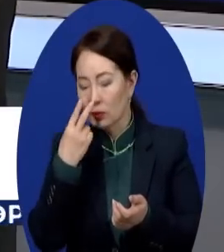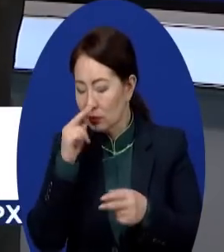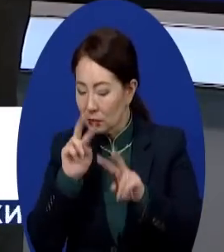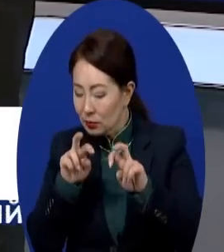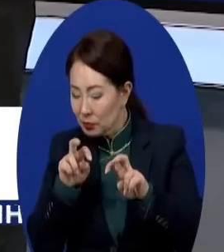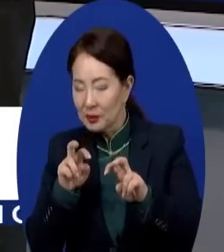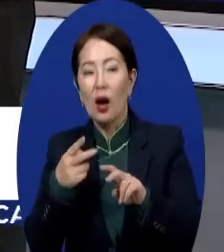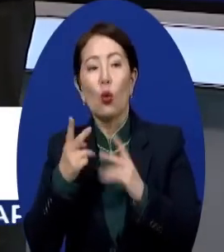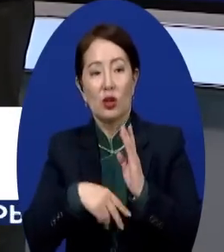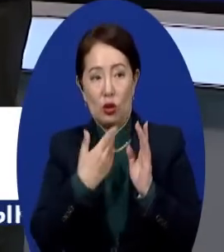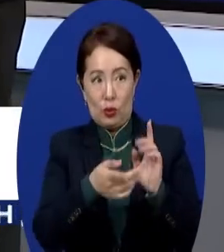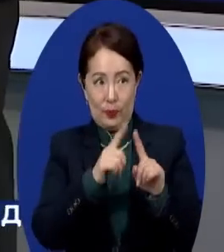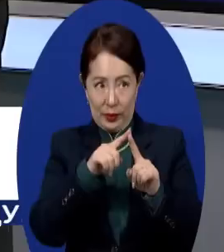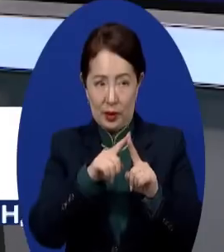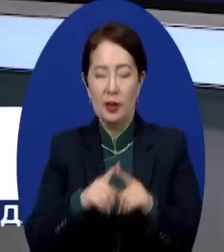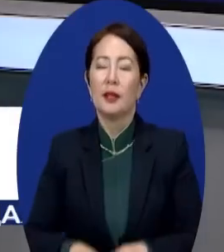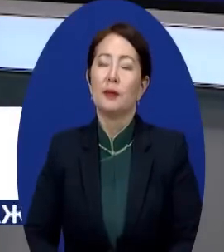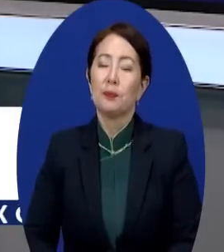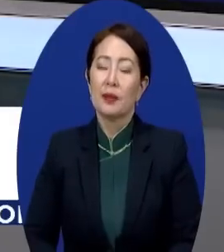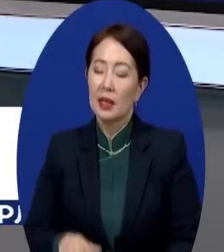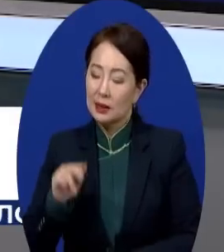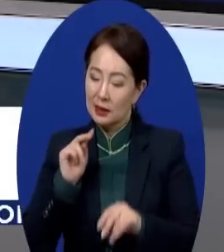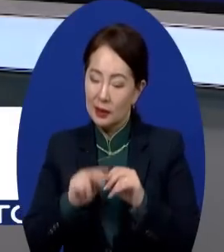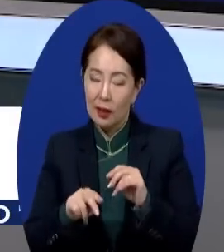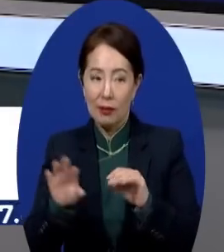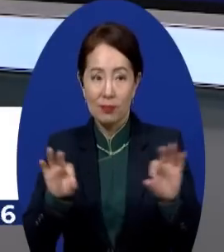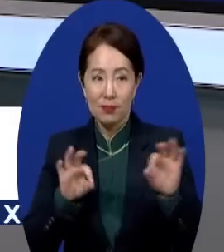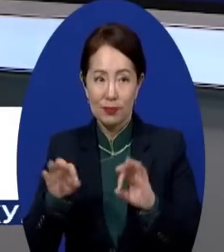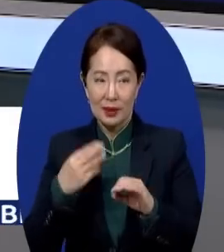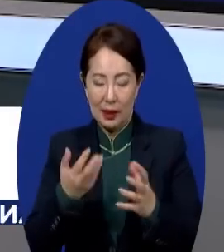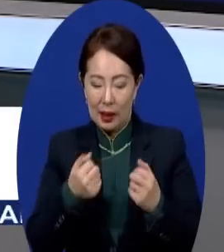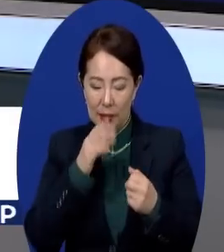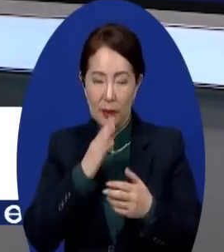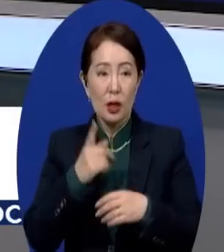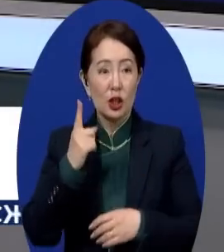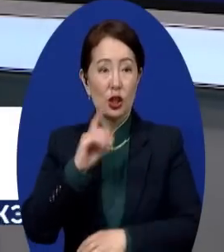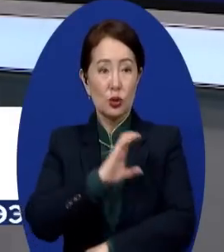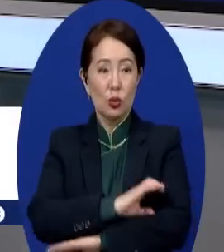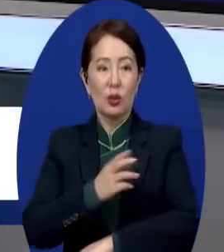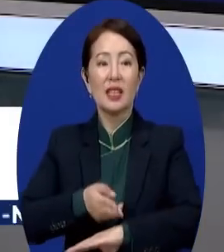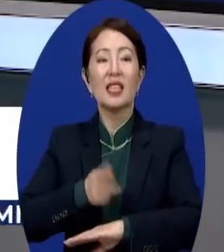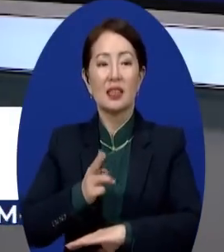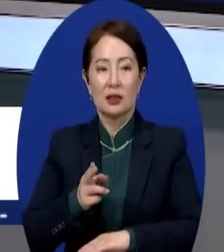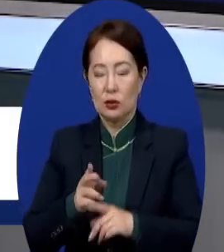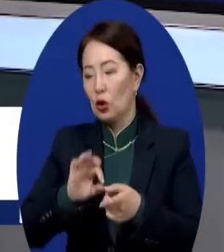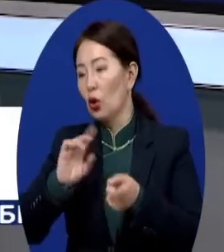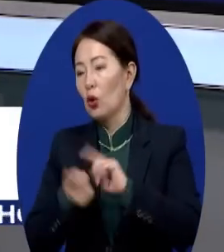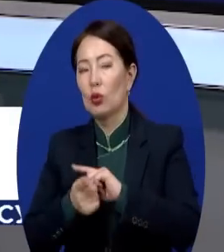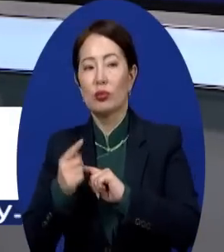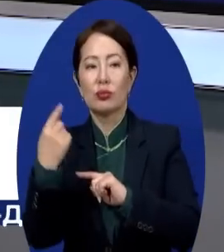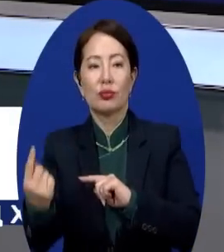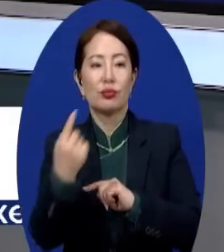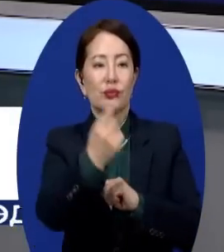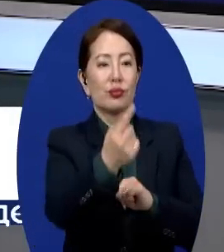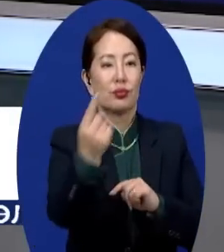багшиг үнэлнэ гэж ойлгож байгаа. За харин энийг шалгаруулахад бол тухайн нэг сургуулийн эрхлэгч өөр нэг сургууль дээр очиж хяналт тавьж